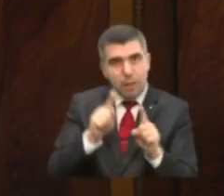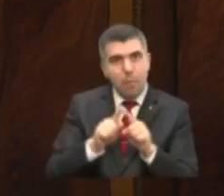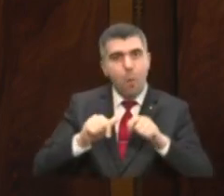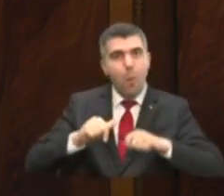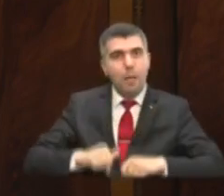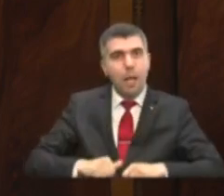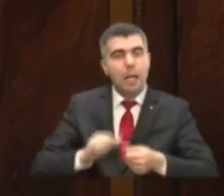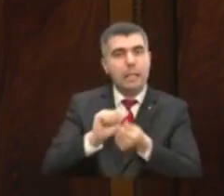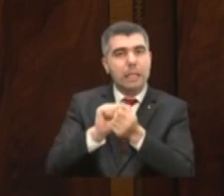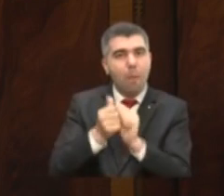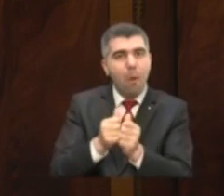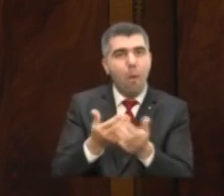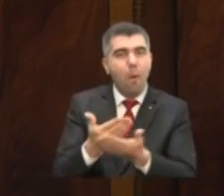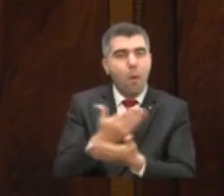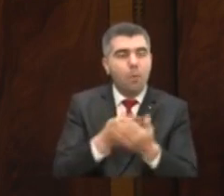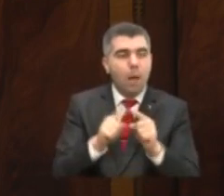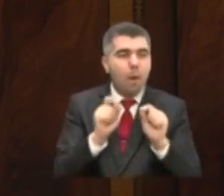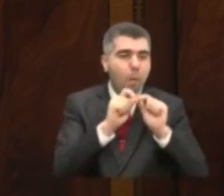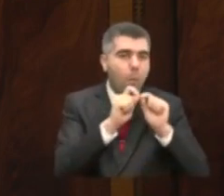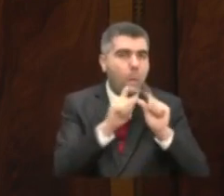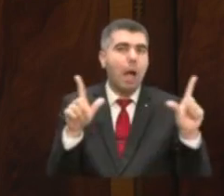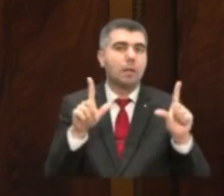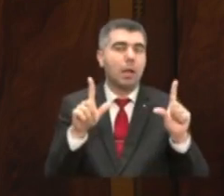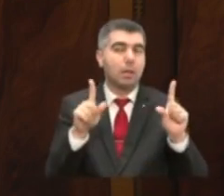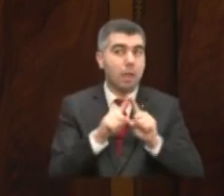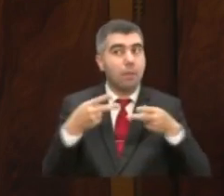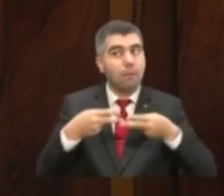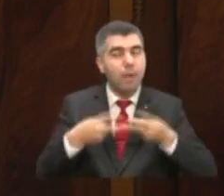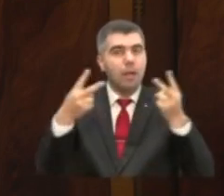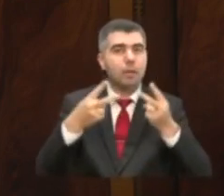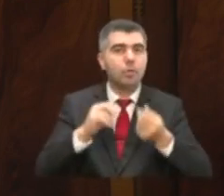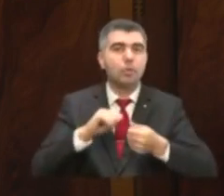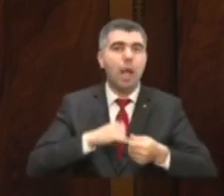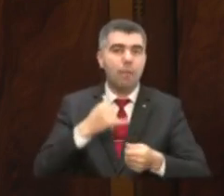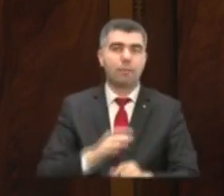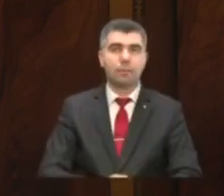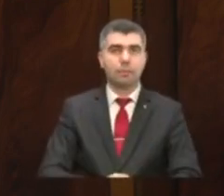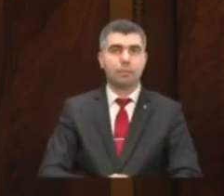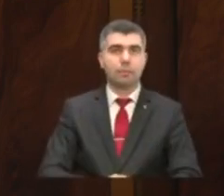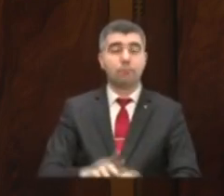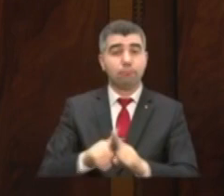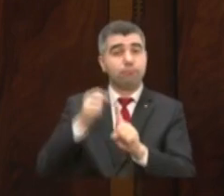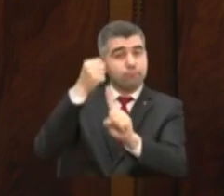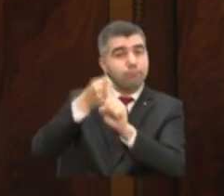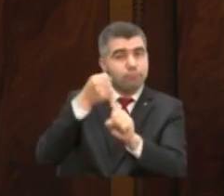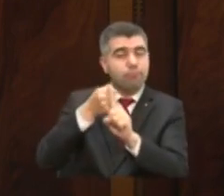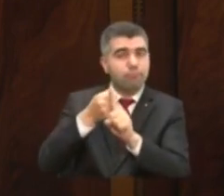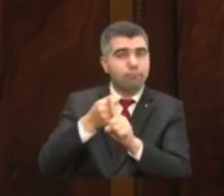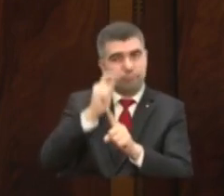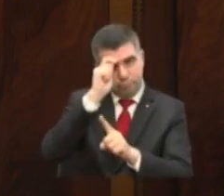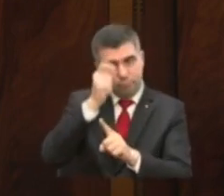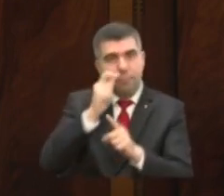الشباب والرياضة لإعطاء هذه الصورة الواقعية على أوضاع الشباب اللي هي جزء من الحل، وكنوهوا كذلك بالمجهودات اللي كتقوم بها وزارة الشباب